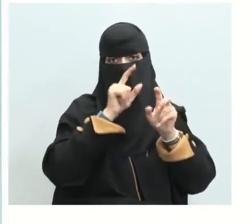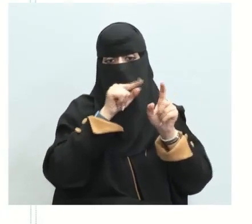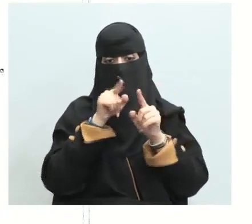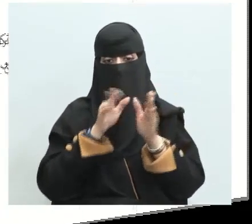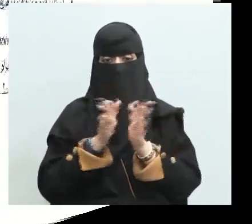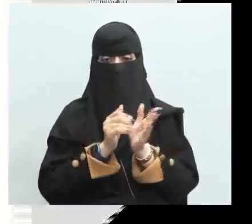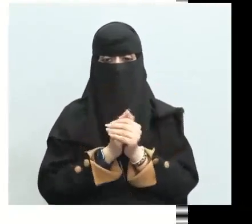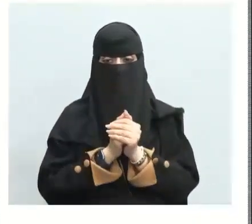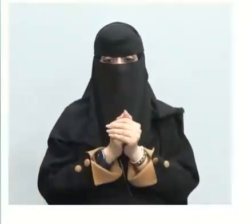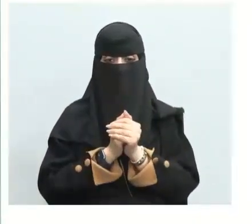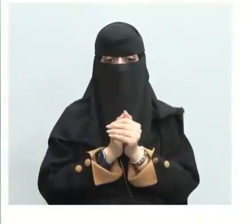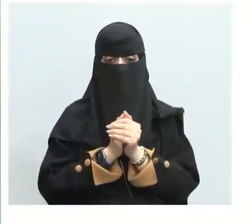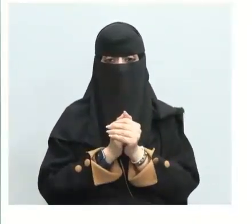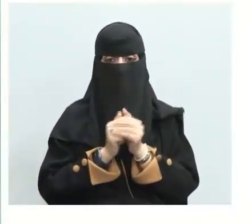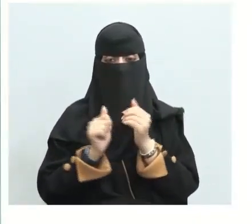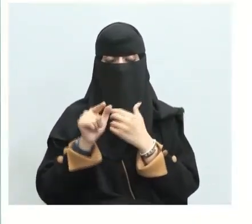الوسائط.